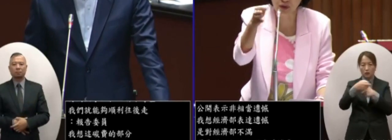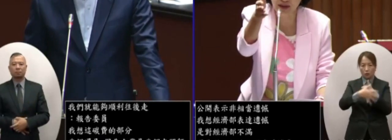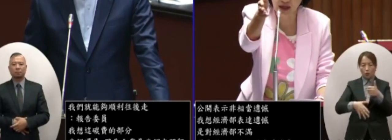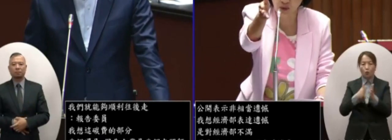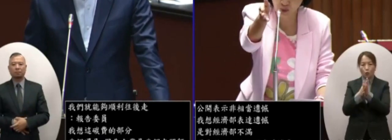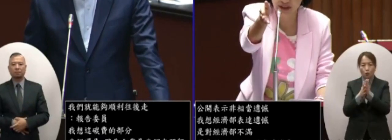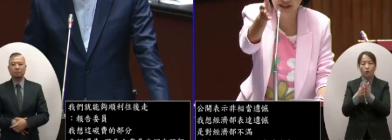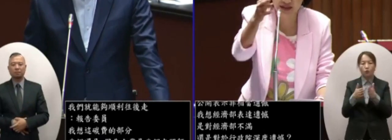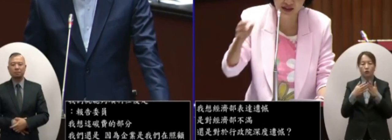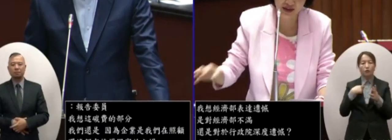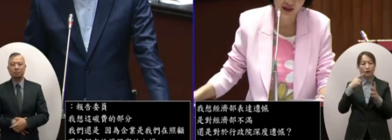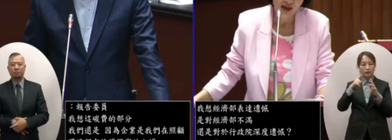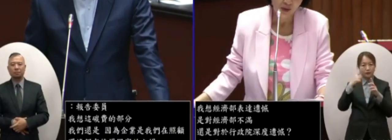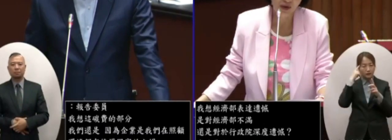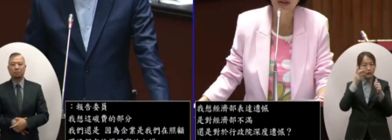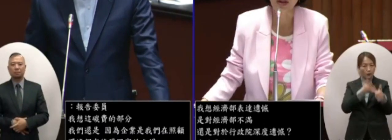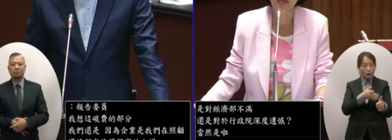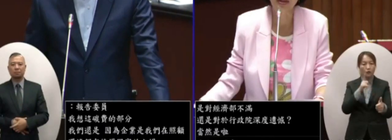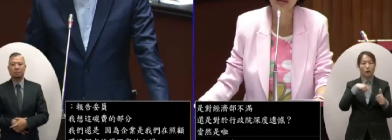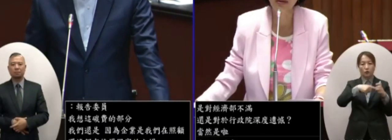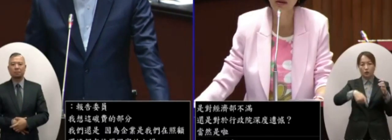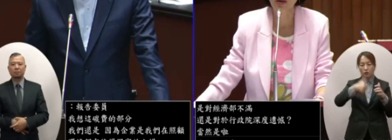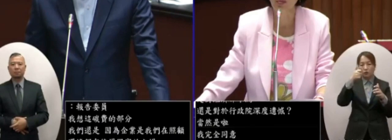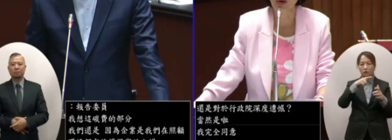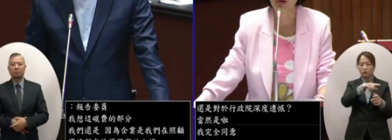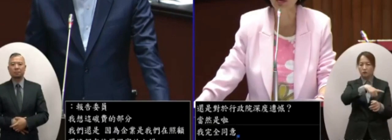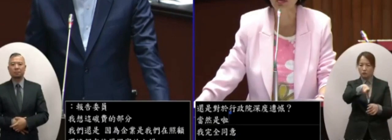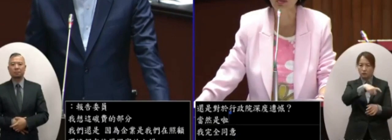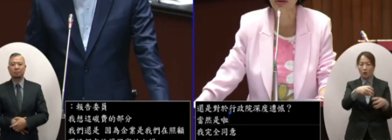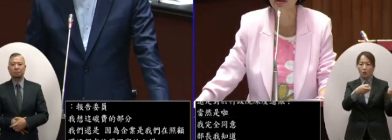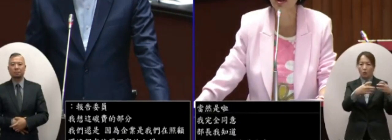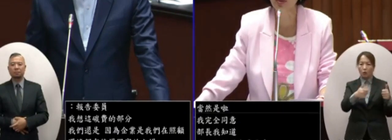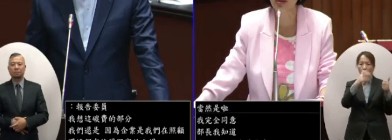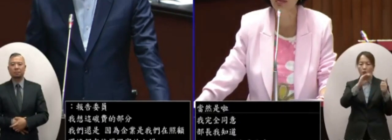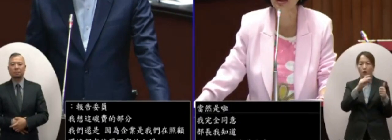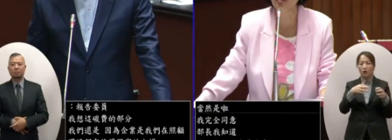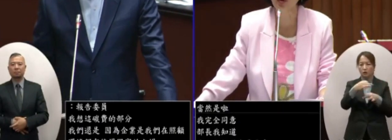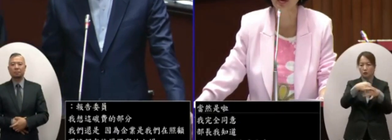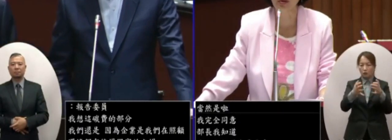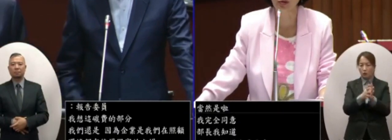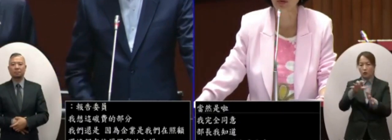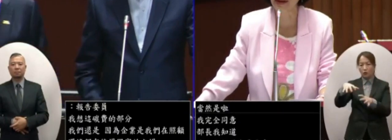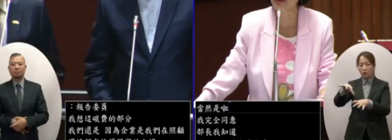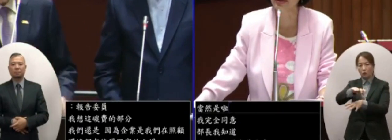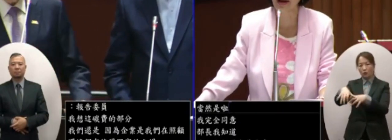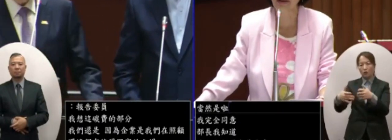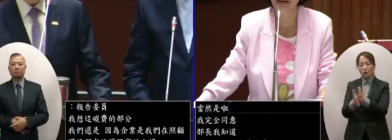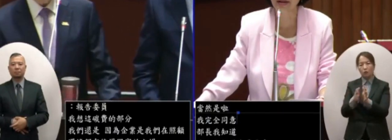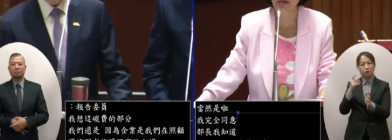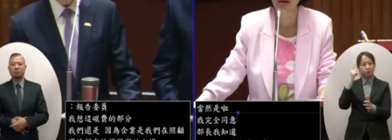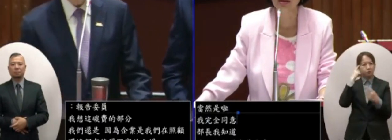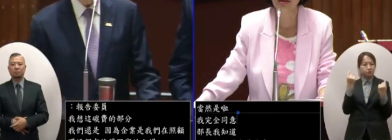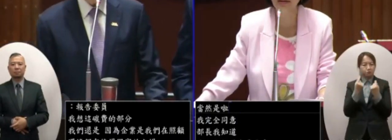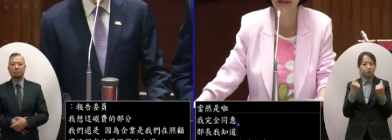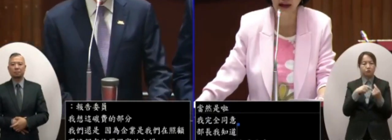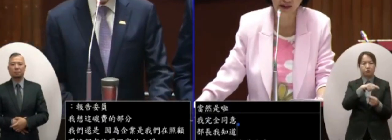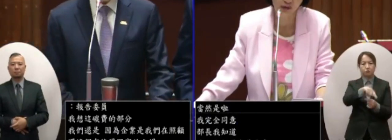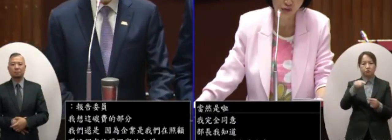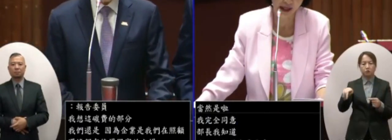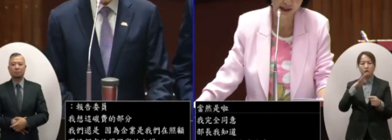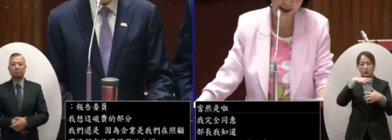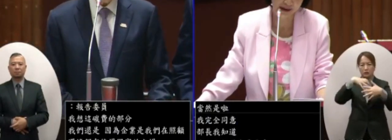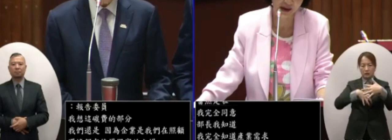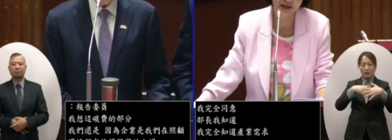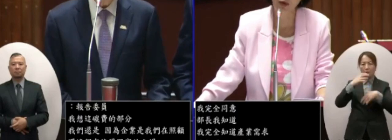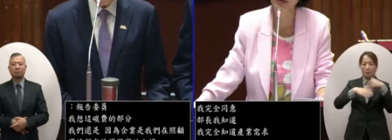一下这个院长，你们之间到底有没有沟通过？经济部跟环境部有没有沟通过？感觉起来好像是要在党内互打的概念。而且